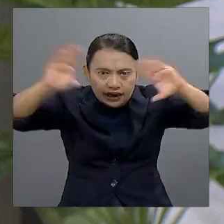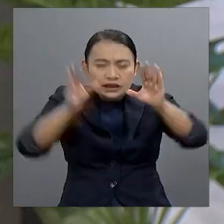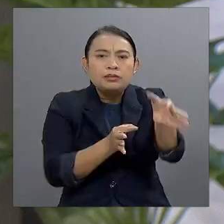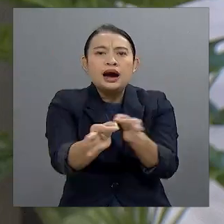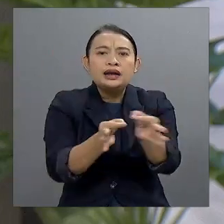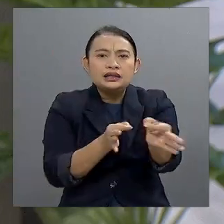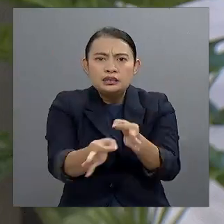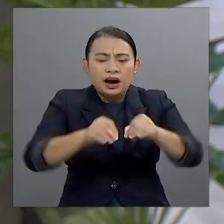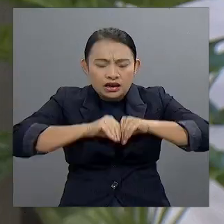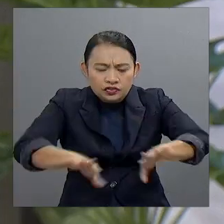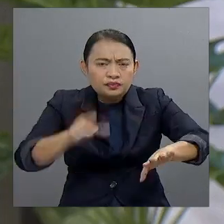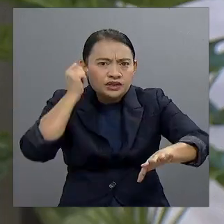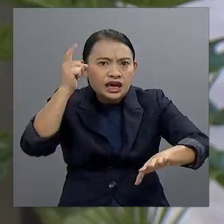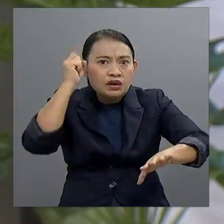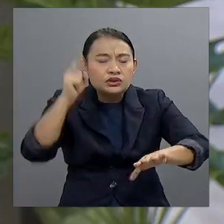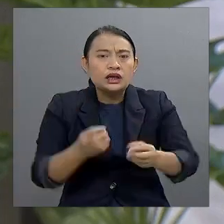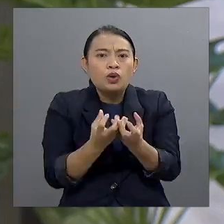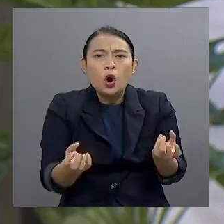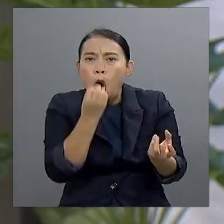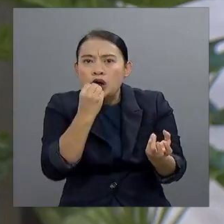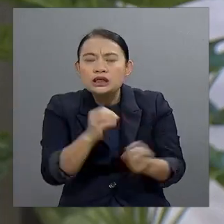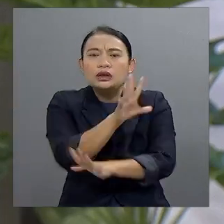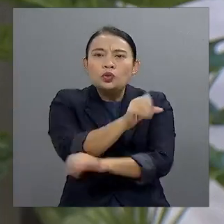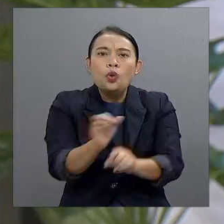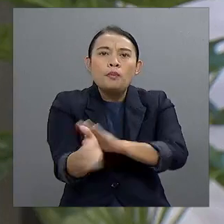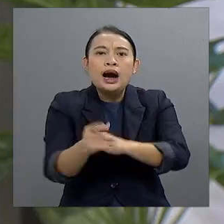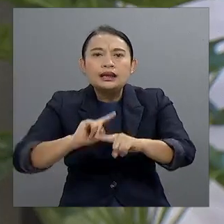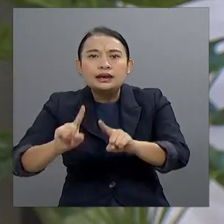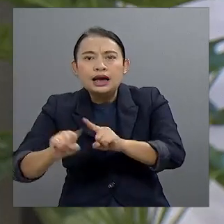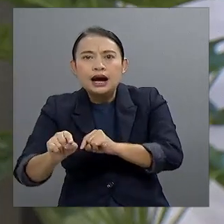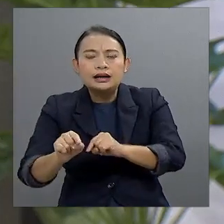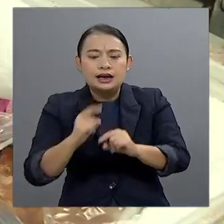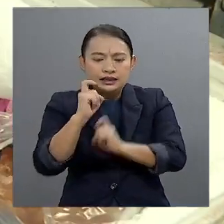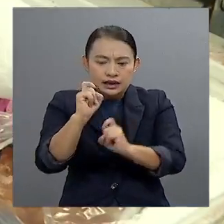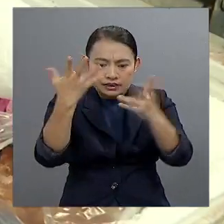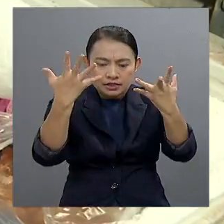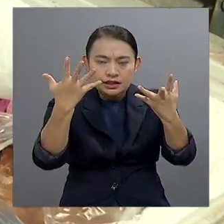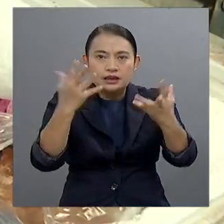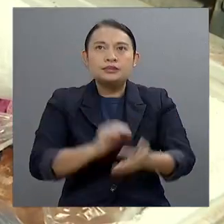ายข่าวว่าอาหารทะเลนั้นปลอดภัยติดตามรายงานนี้นะครับจากคุณวิภาปิ่นแก้วครับ